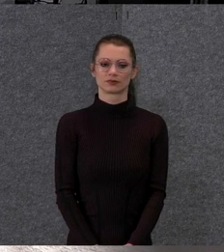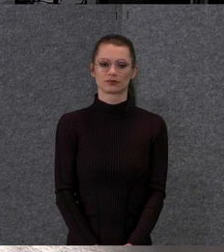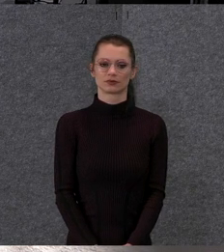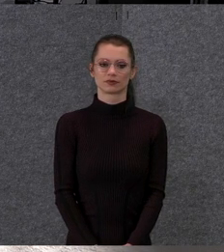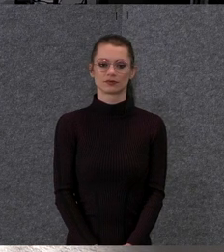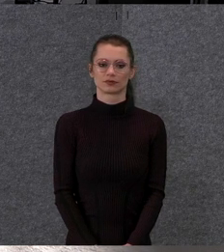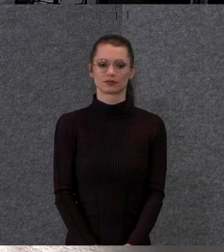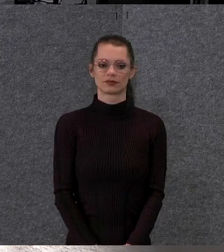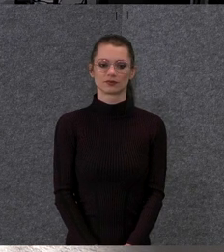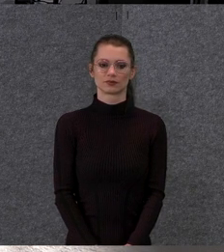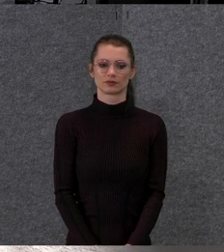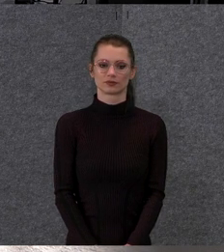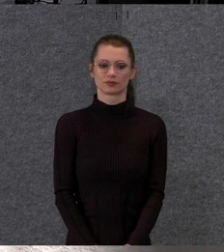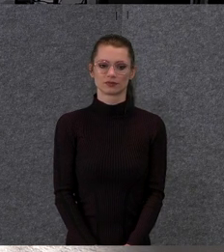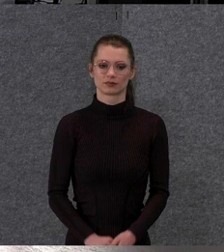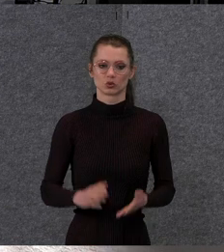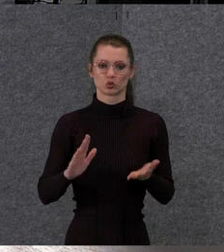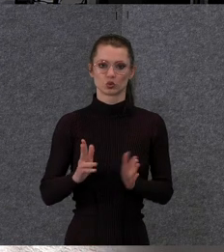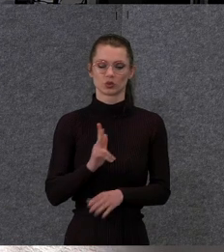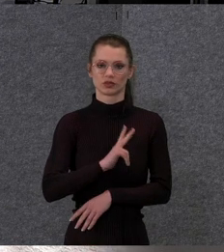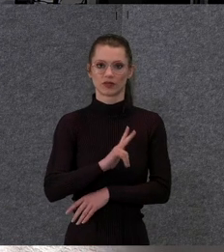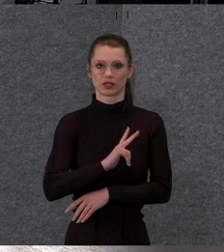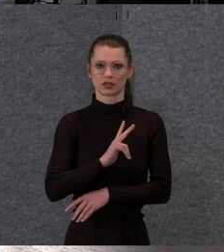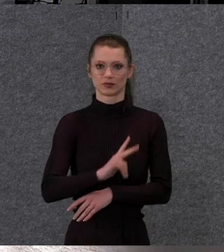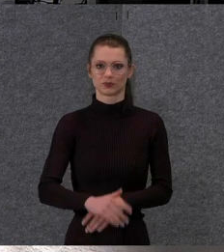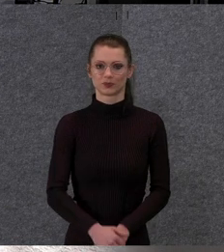Wir warten noch ein wenig ab.